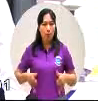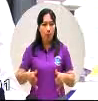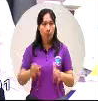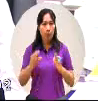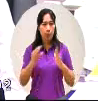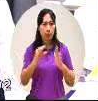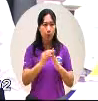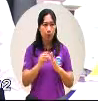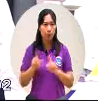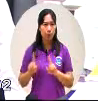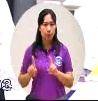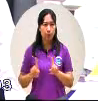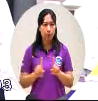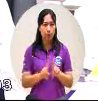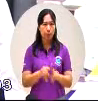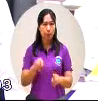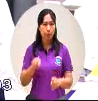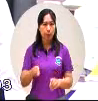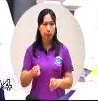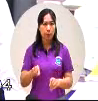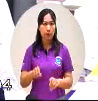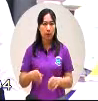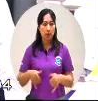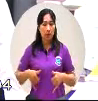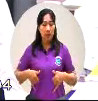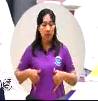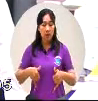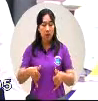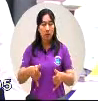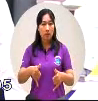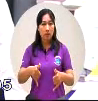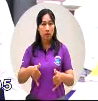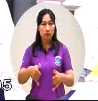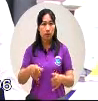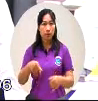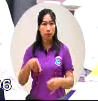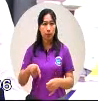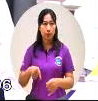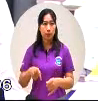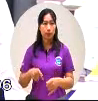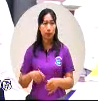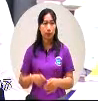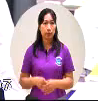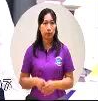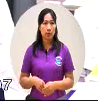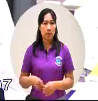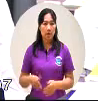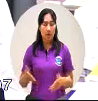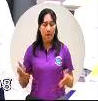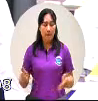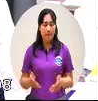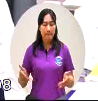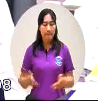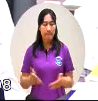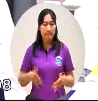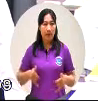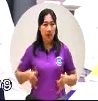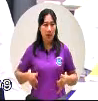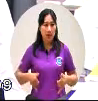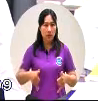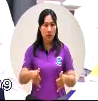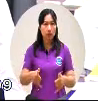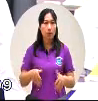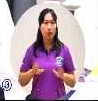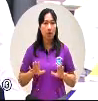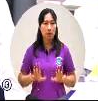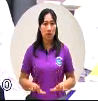的这些道路随坡整治，那么我想目前都是